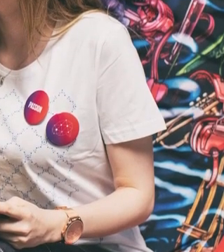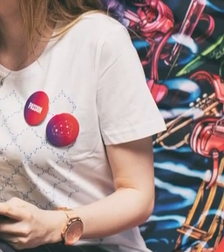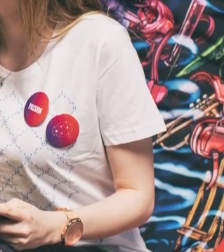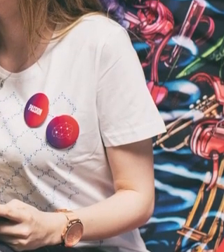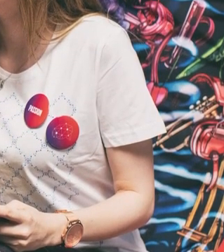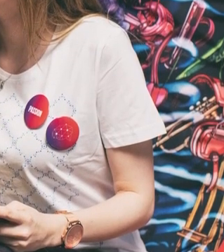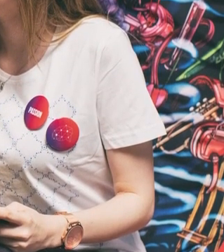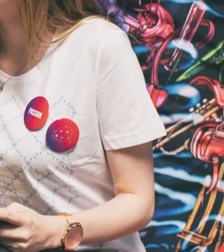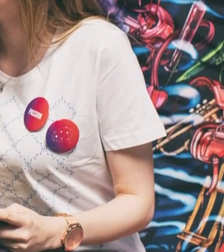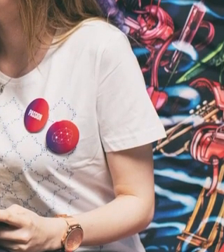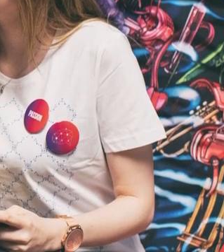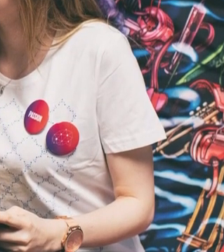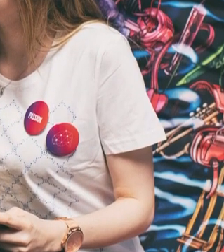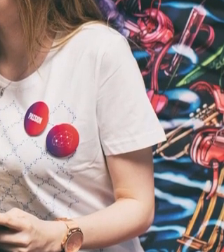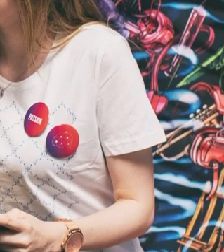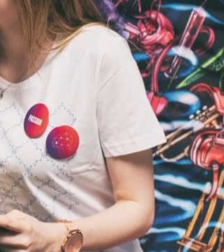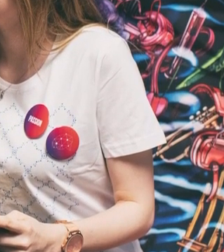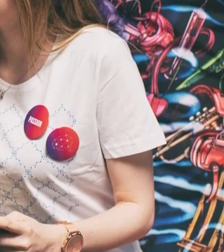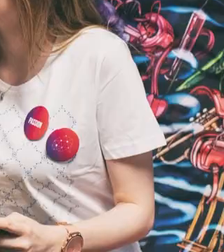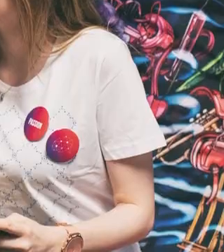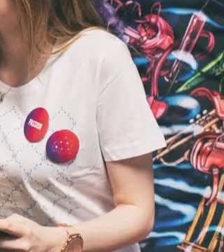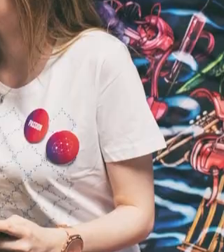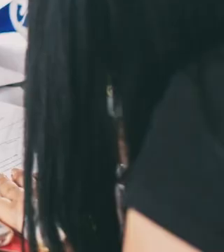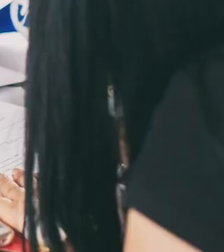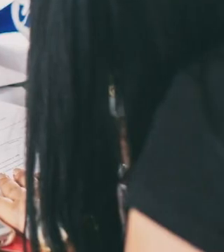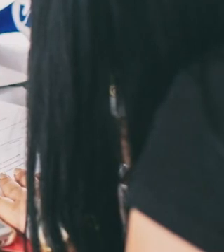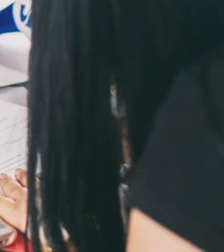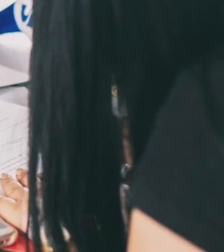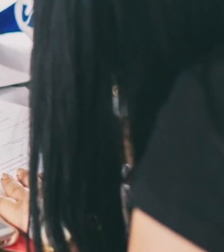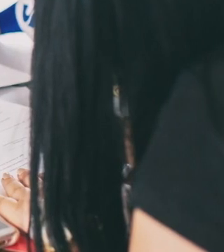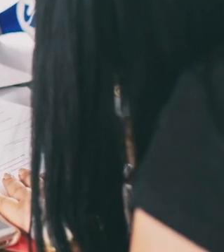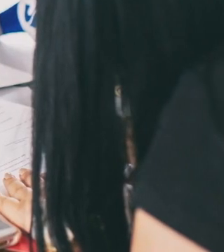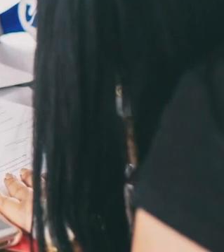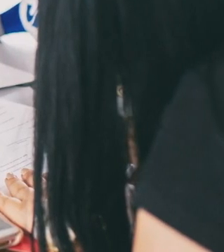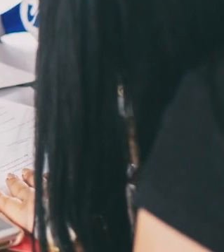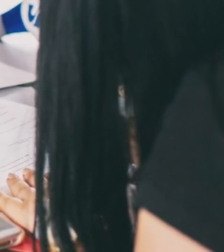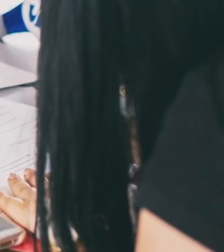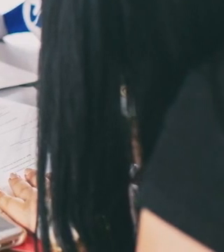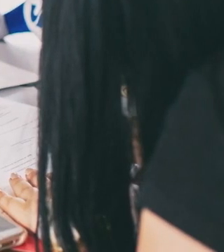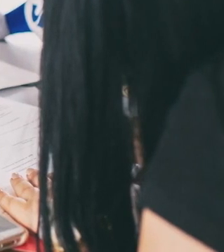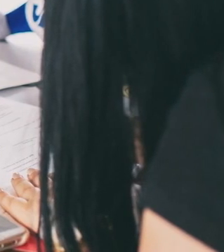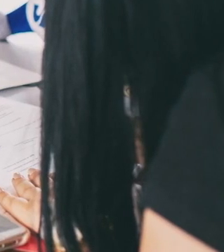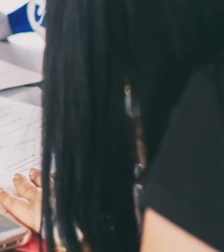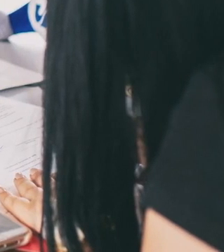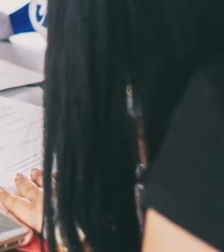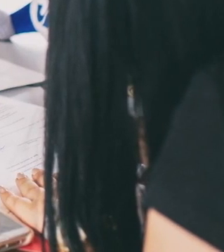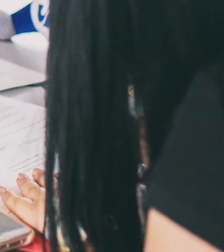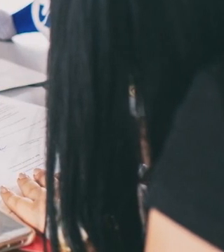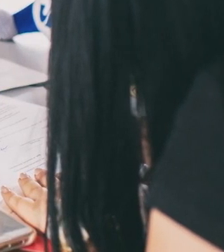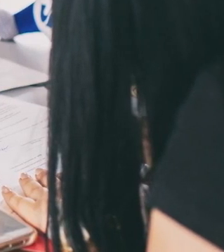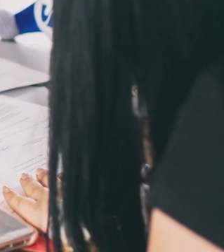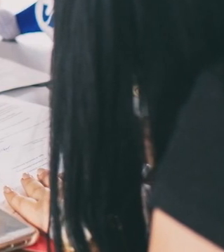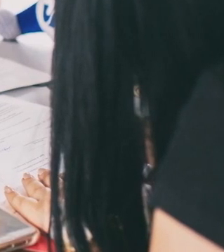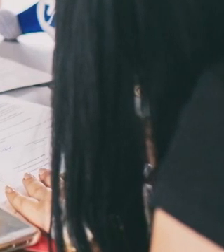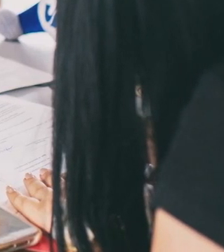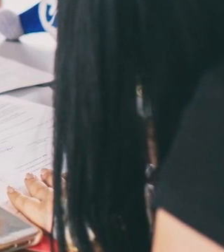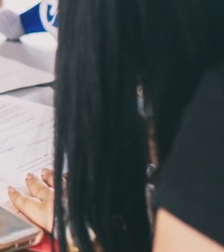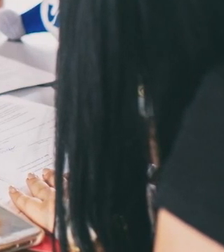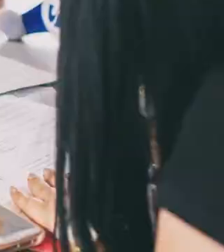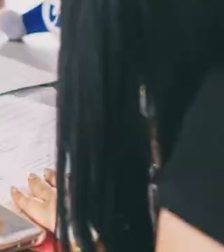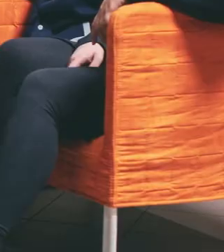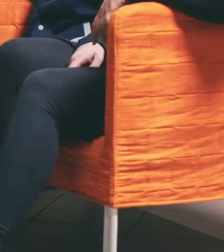wcześniej przygotowaliśmy, lub jeżeli ma pracodawcę, u którego chciałby odbyć taki staż, może taką firmę do projektu